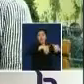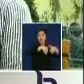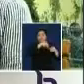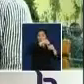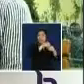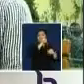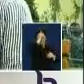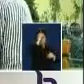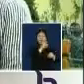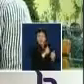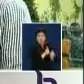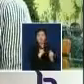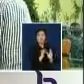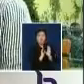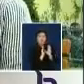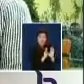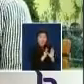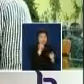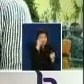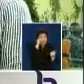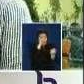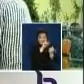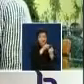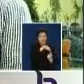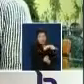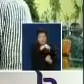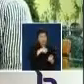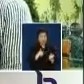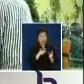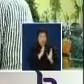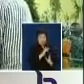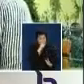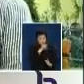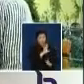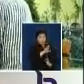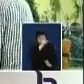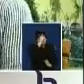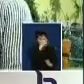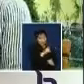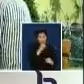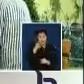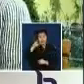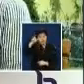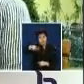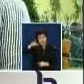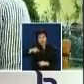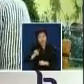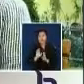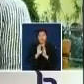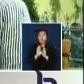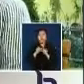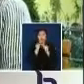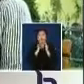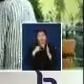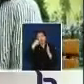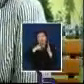ค่ะก็ขออนุญาตฝากความคิดถึงจากคนไทยที่อยู่เยอรมันแล้วก็คนไทยที่อยู่ฝรั่งเศสมาให้กับพี่น้องประชาชนที่เมืองไทยด้วยน